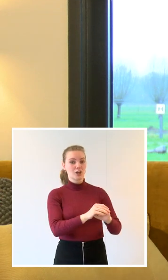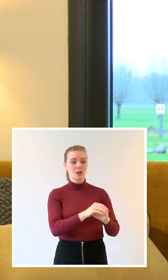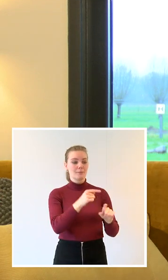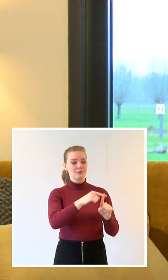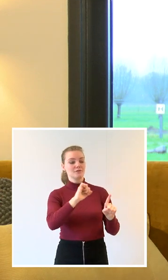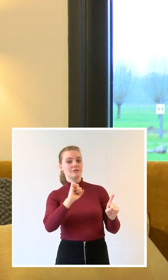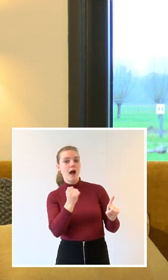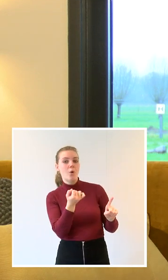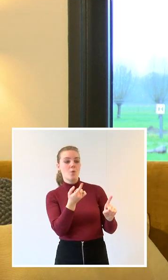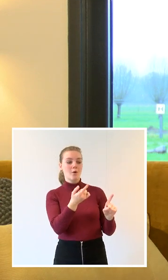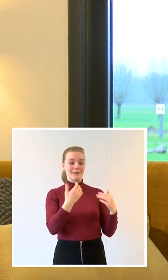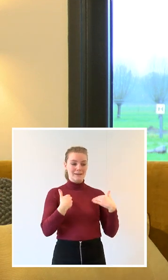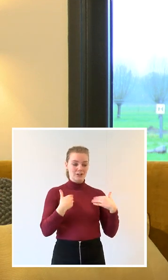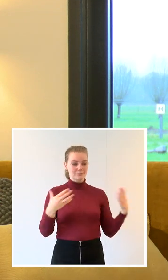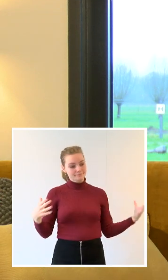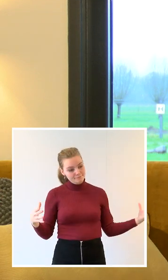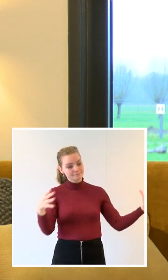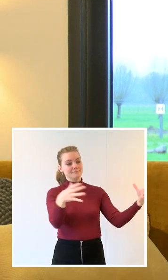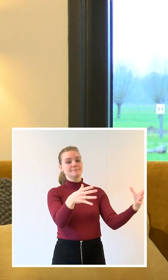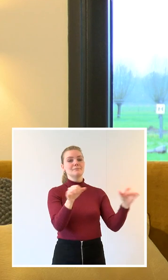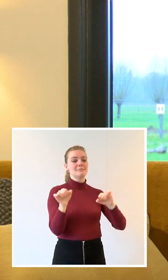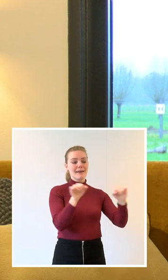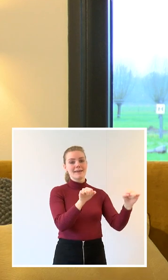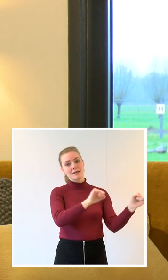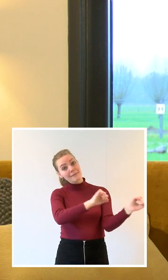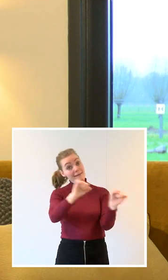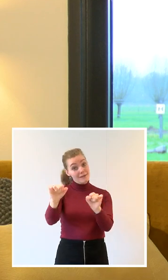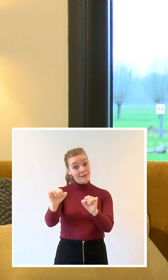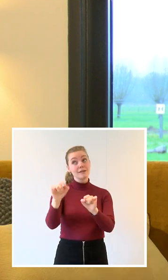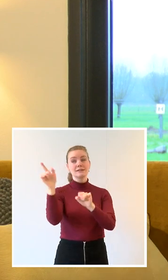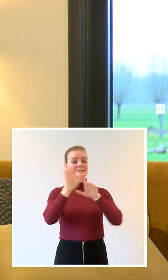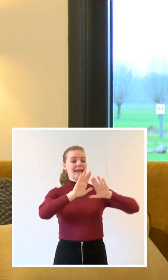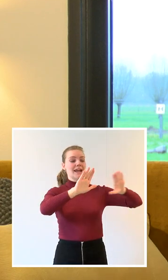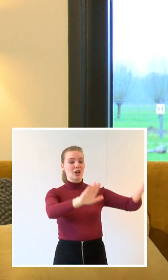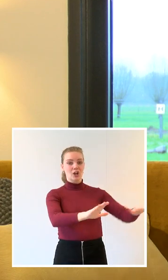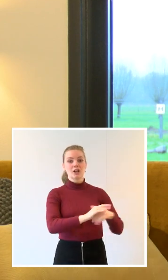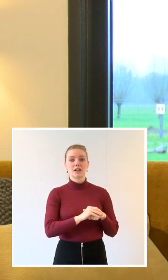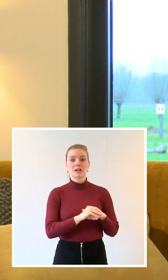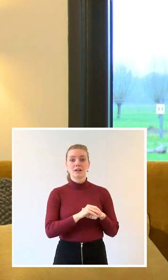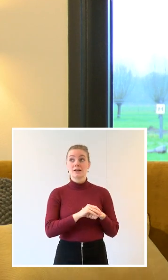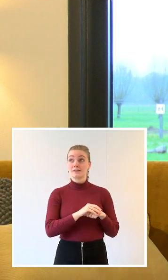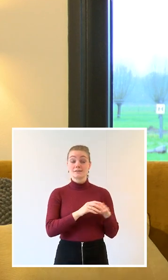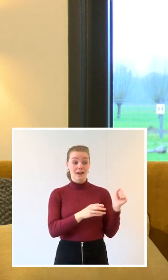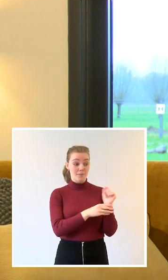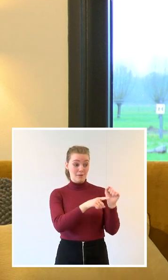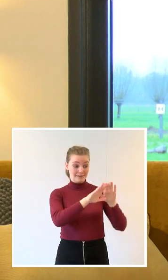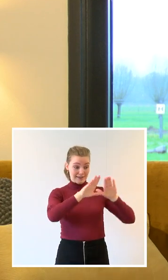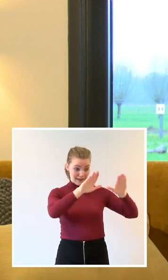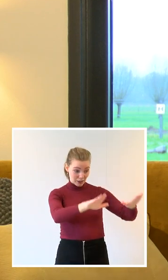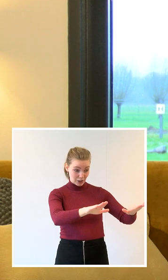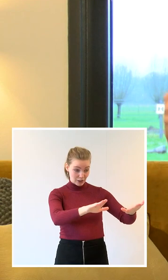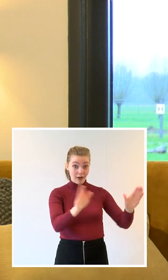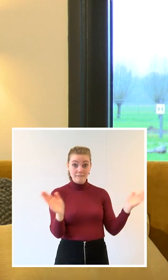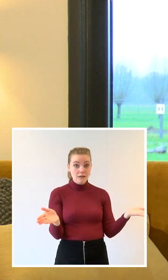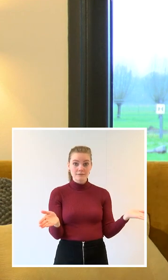die met hem meegaan. Hij wil Abraham zegenen, maar dat niet alleen. Die zegen van God, dat hij het goede heeft met de mensen, dat